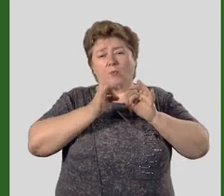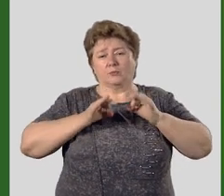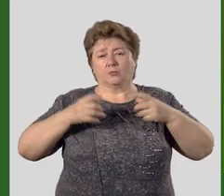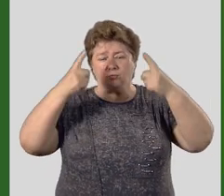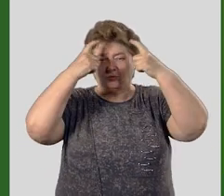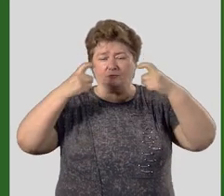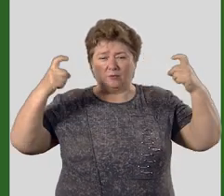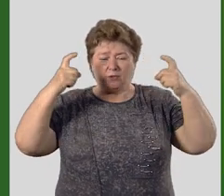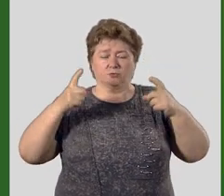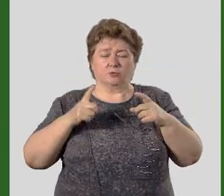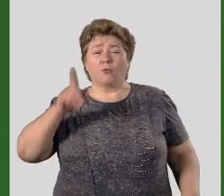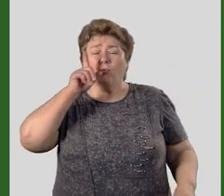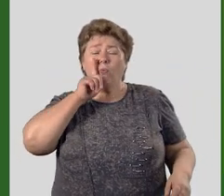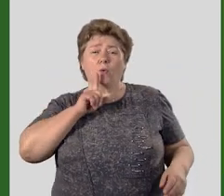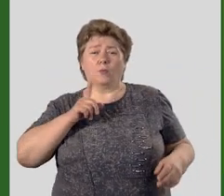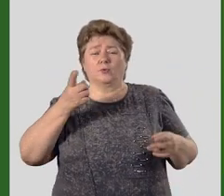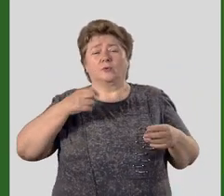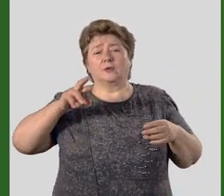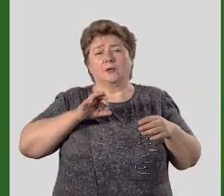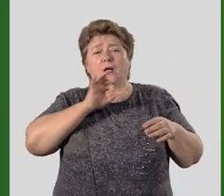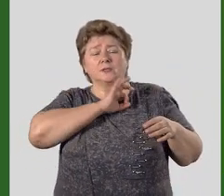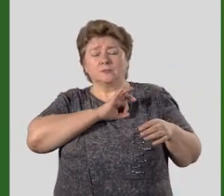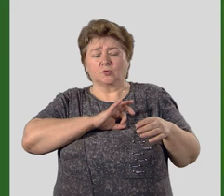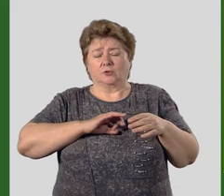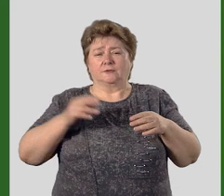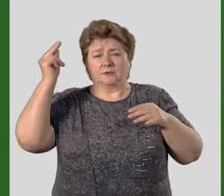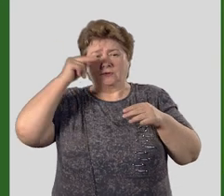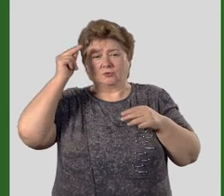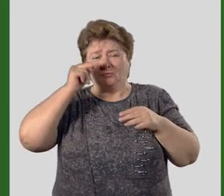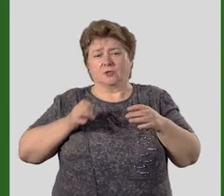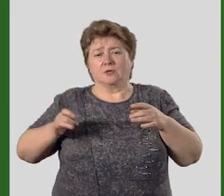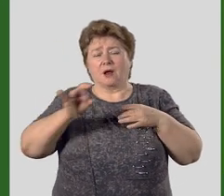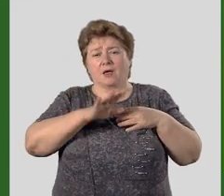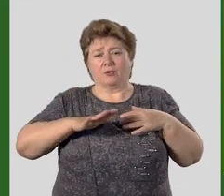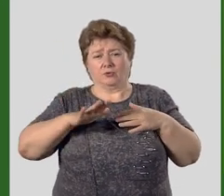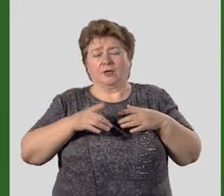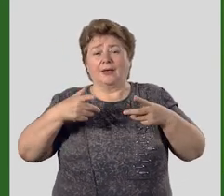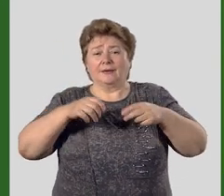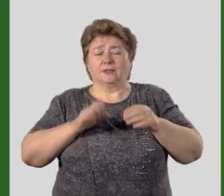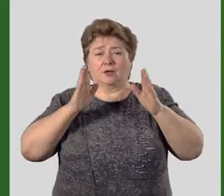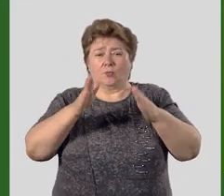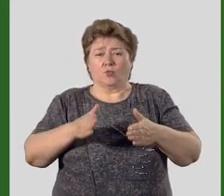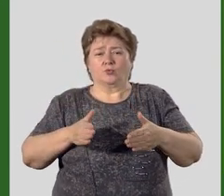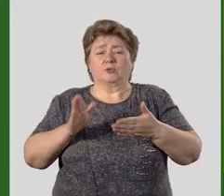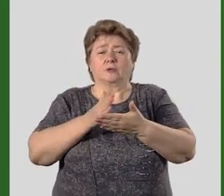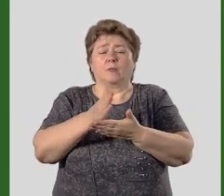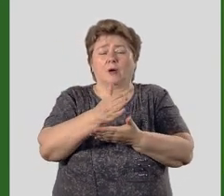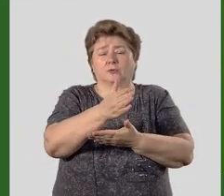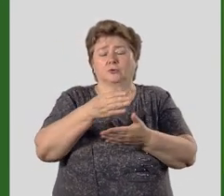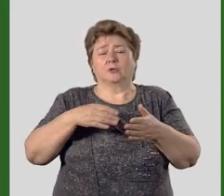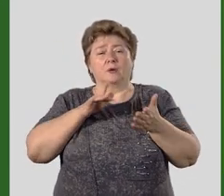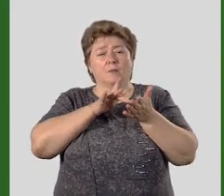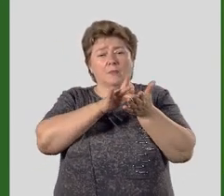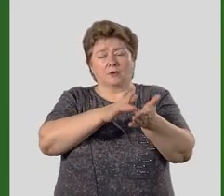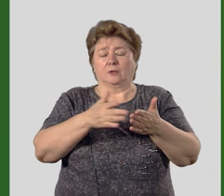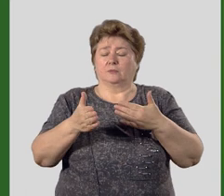подробную информацию, удобную для использования изучения района, где будет проходить маршрут